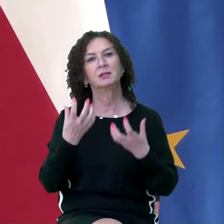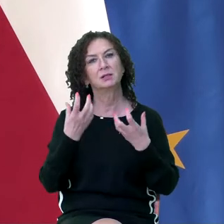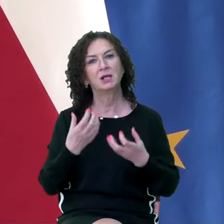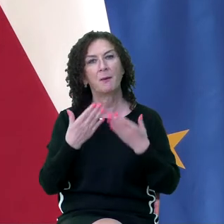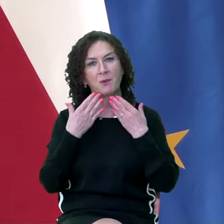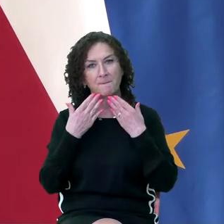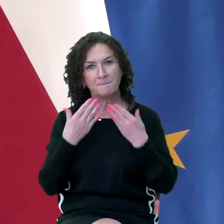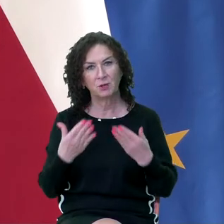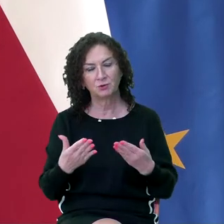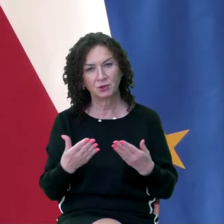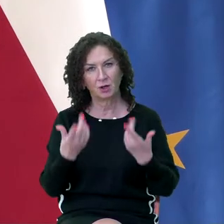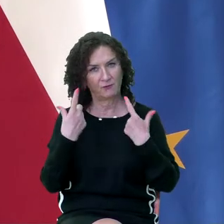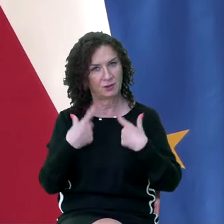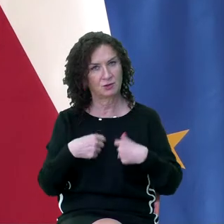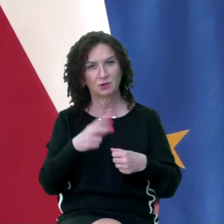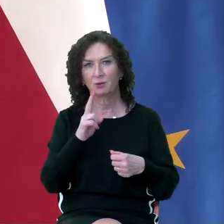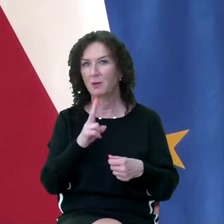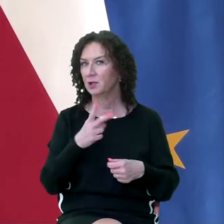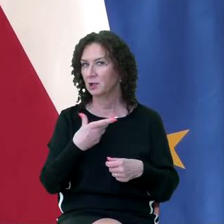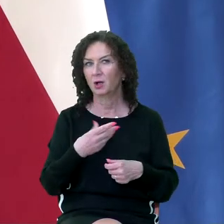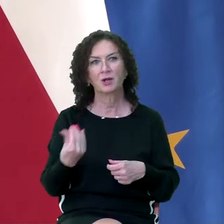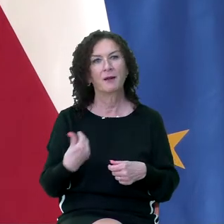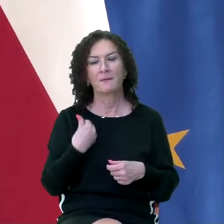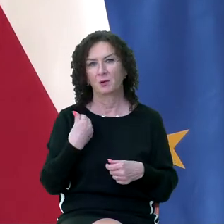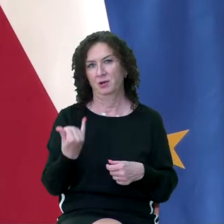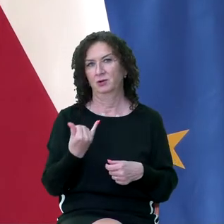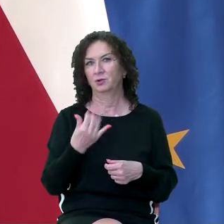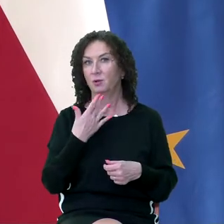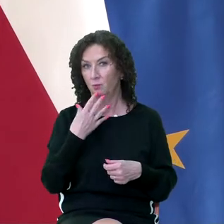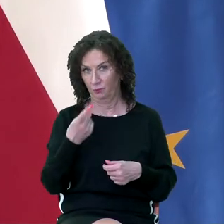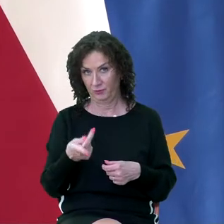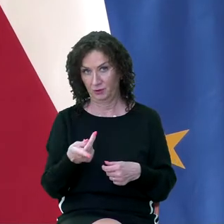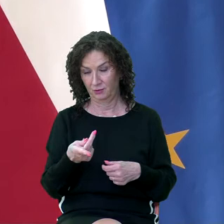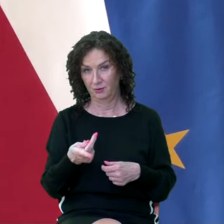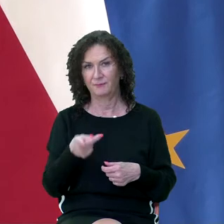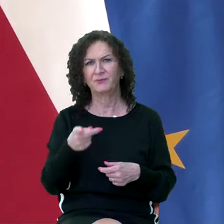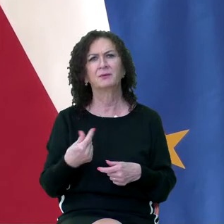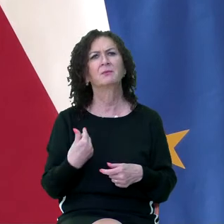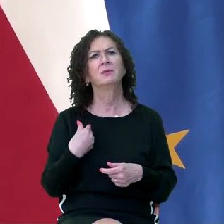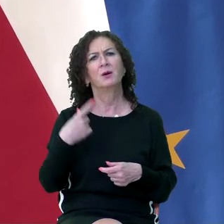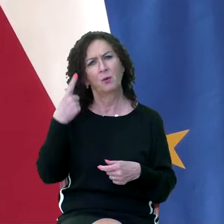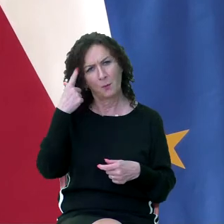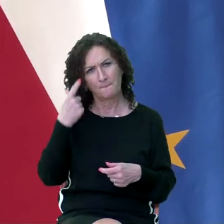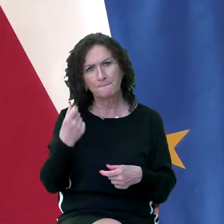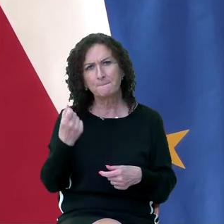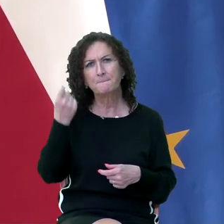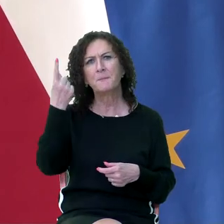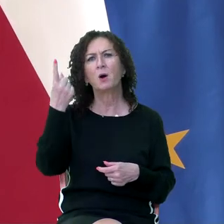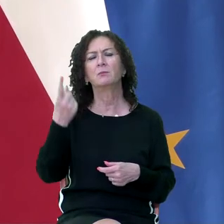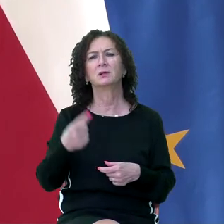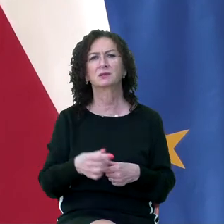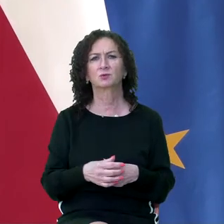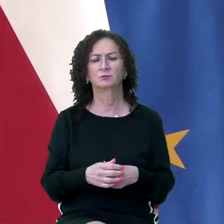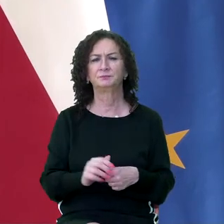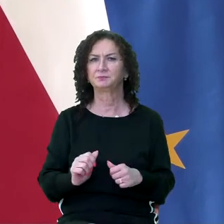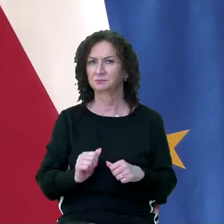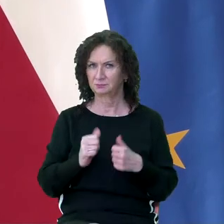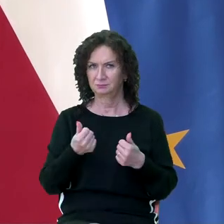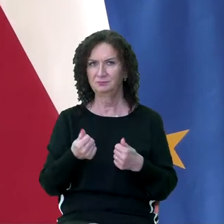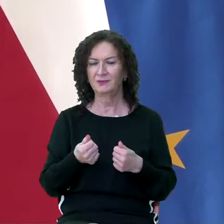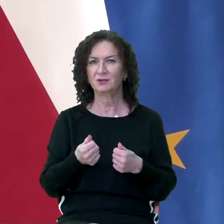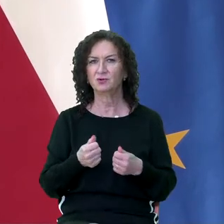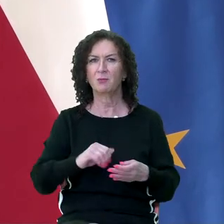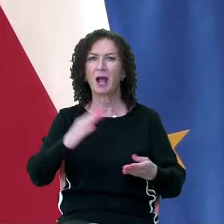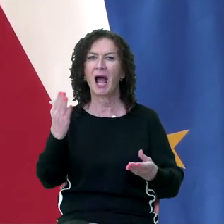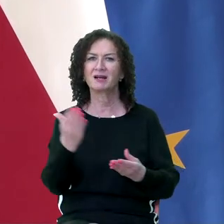która nie była jeszcze wymieniana, a która była w zasadzie inspiratorką udziału archiwów państwowych w tym